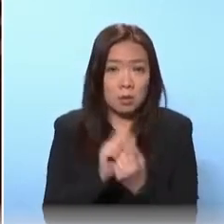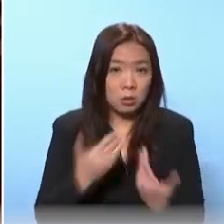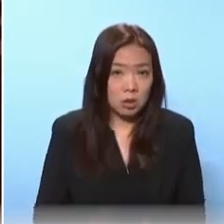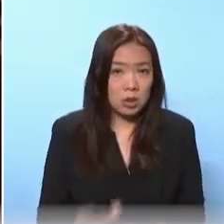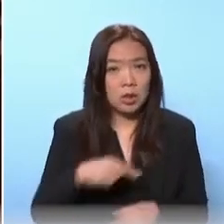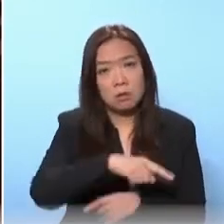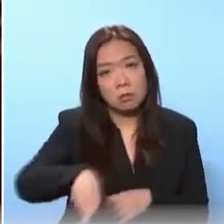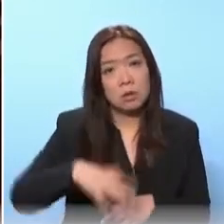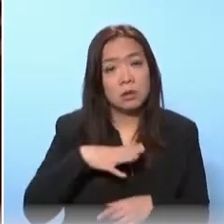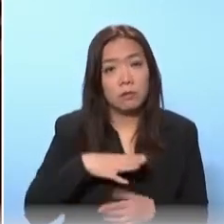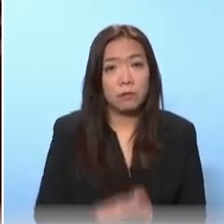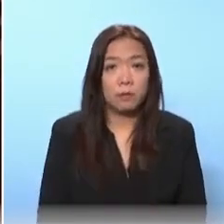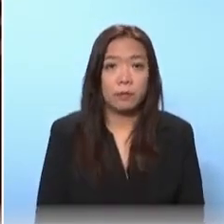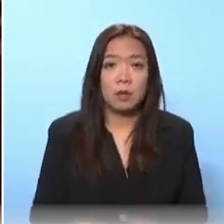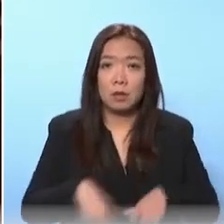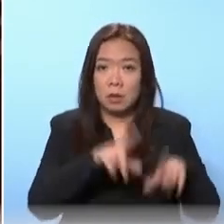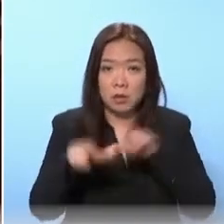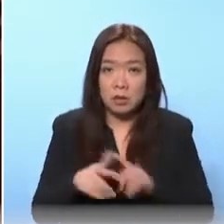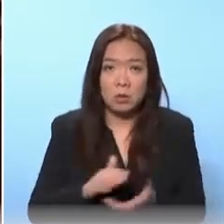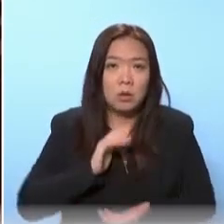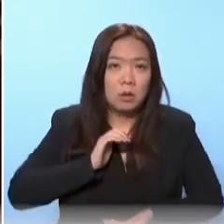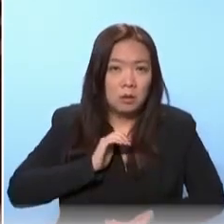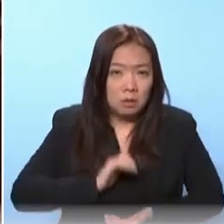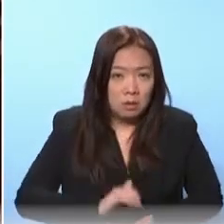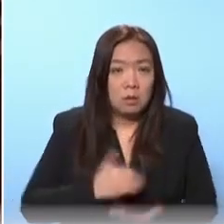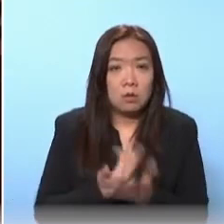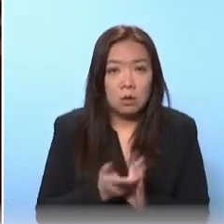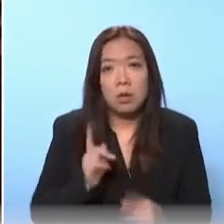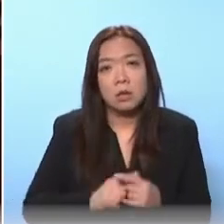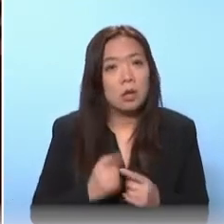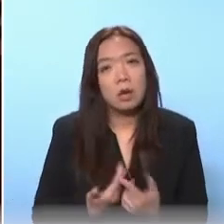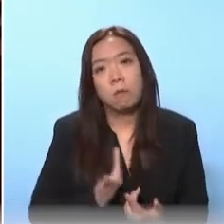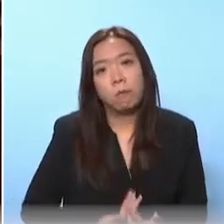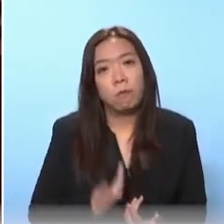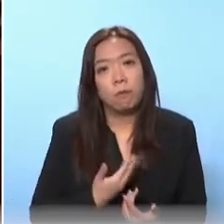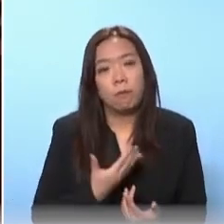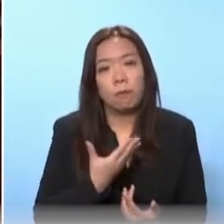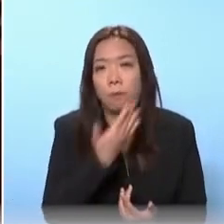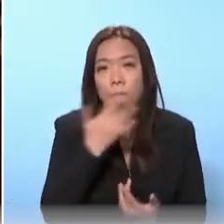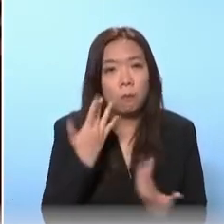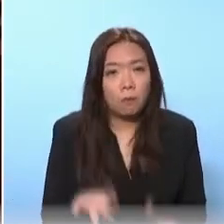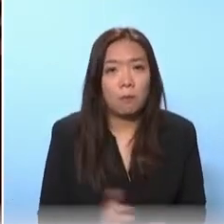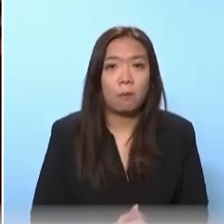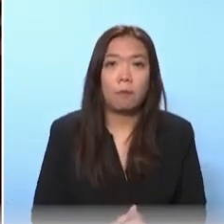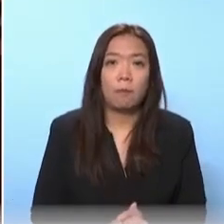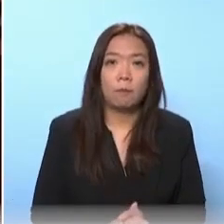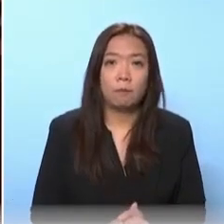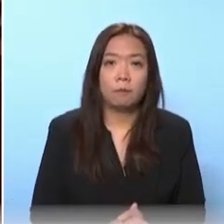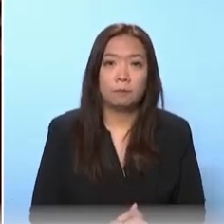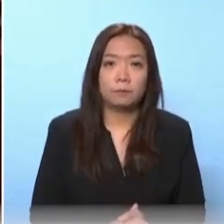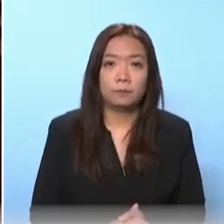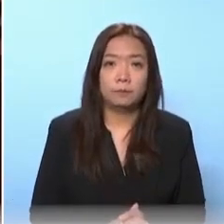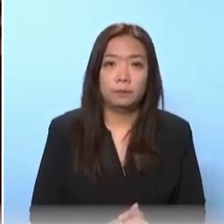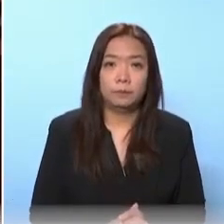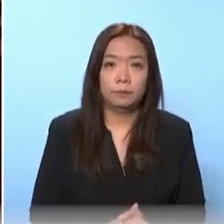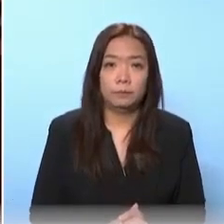現實環境的生活抑壓咧，的確咧係相當之無奈嘅。而相信咧係大家睇到我